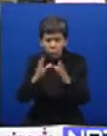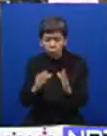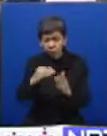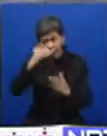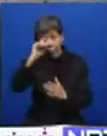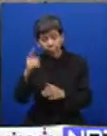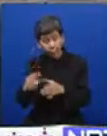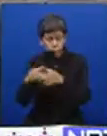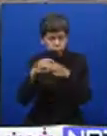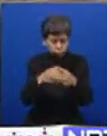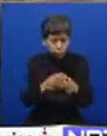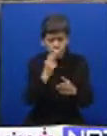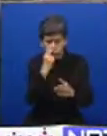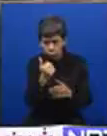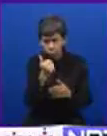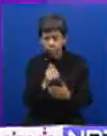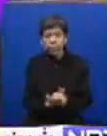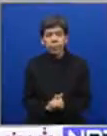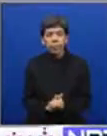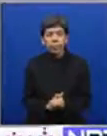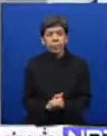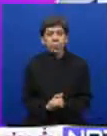รับน้องในช่วงเปิดเทอม